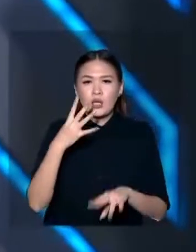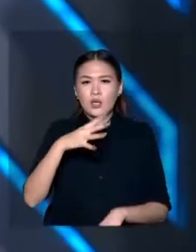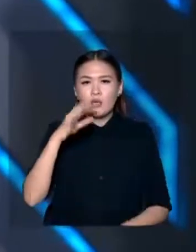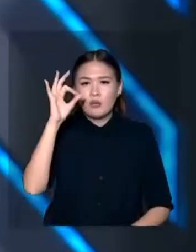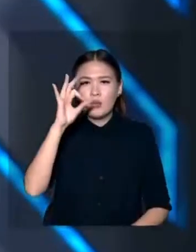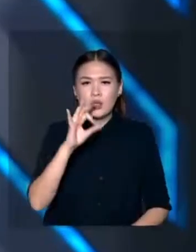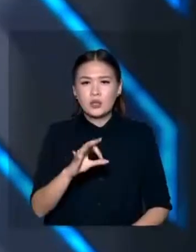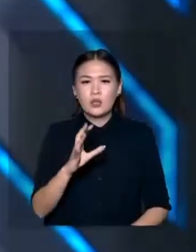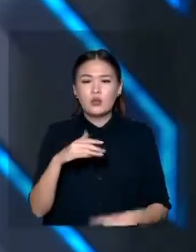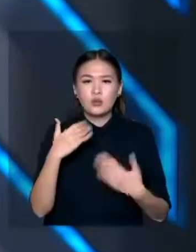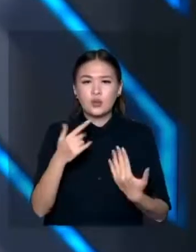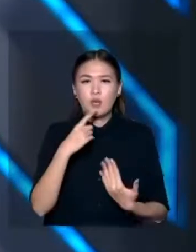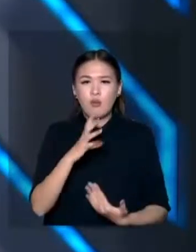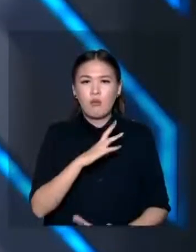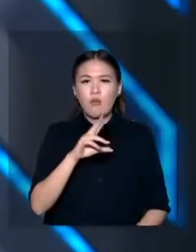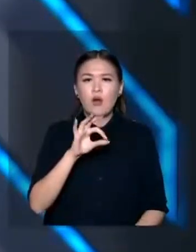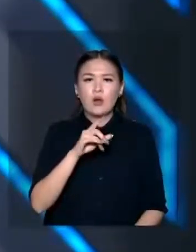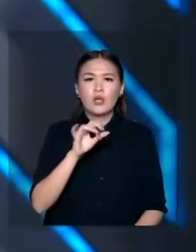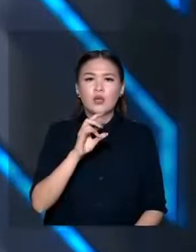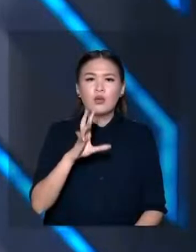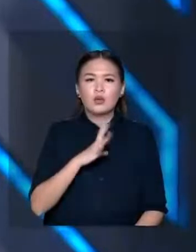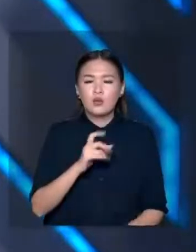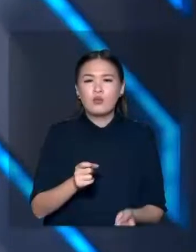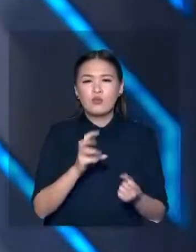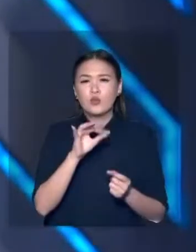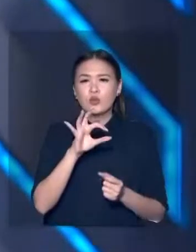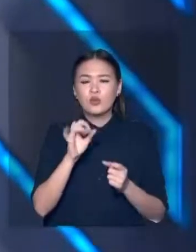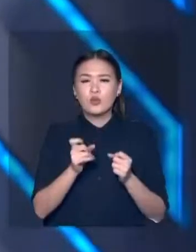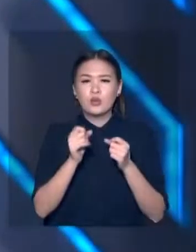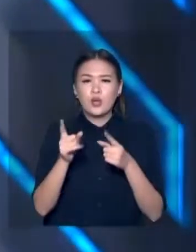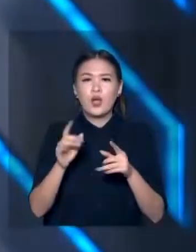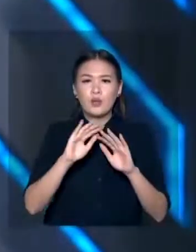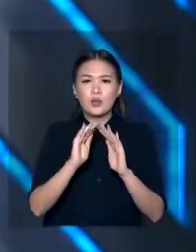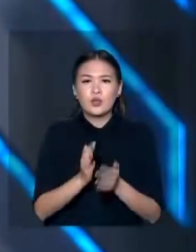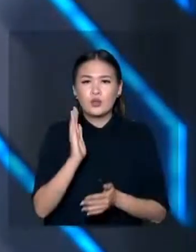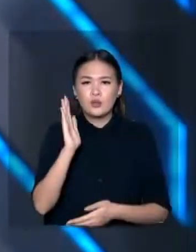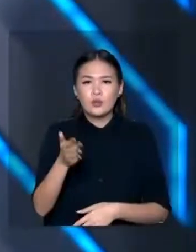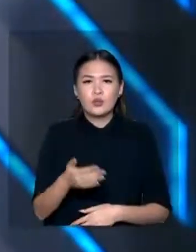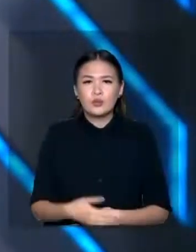40% өңдейді. Осылайша жергілікті полигонға төгілетін қоқыс айтарлықтай азаяды.